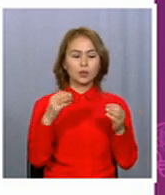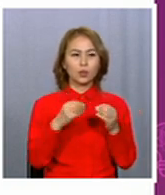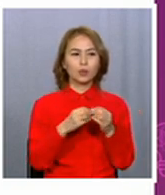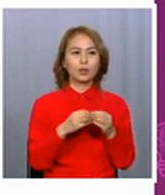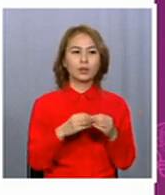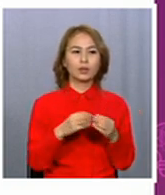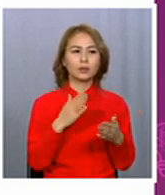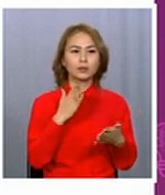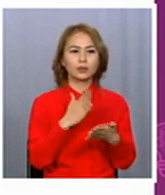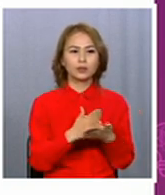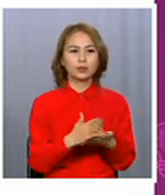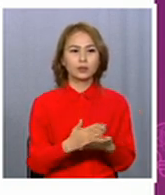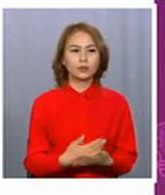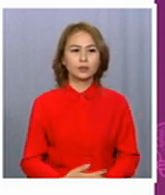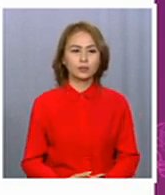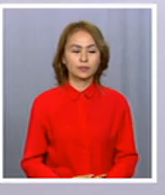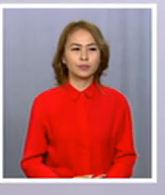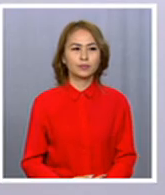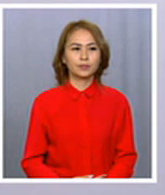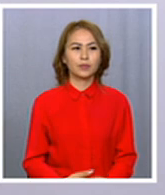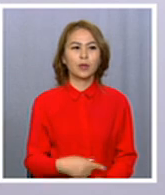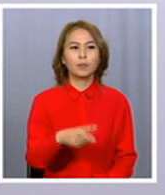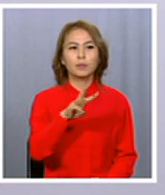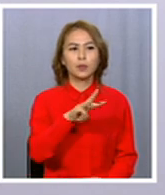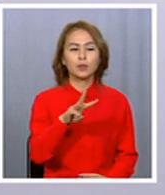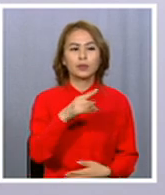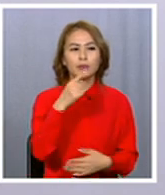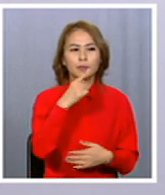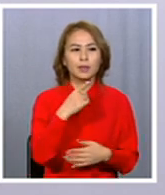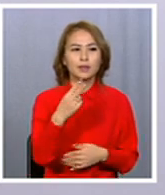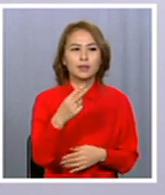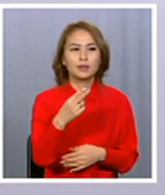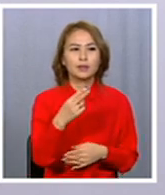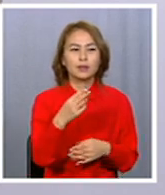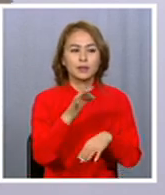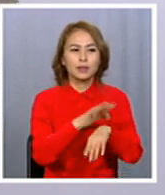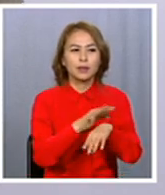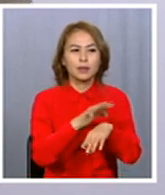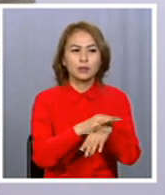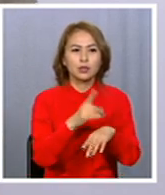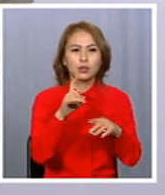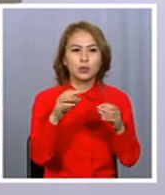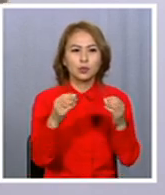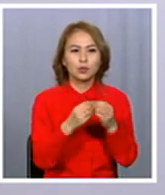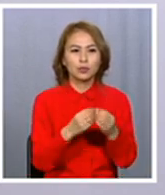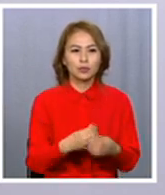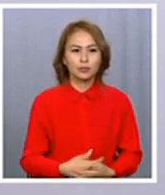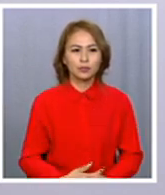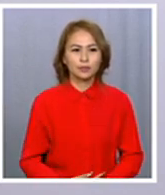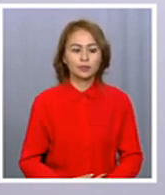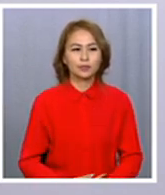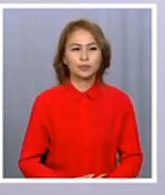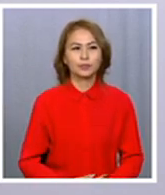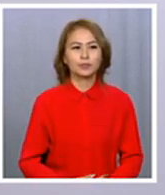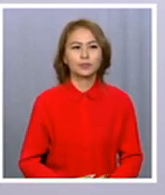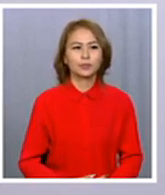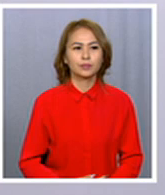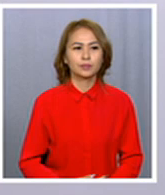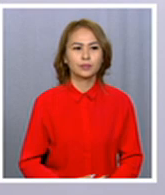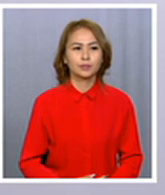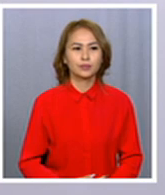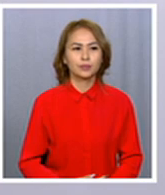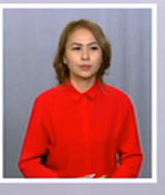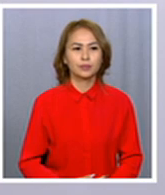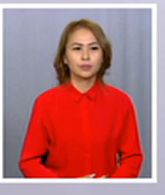жетті. Демек, балалар, мына минут тілі мен сағат тілінің арасындағы бұрыш 110 градусқа тең болып тұр. Жазып қояйық.